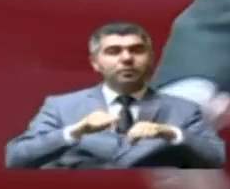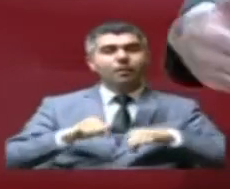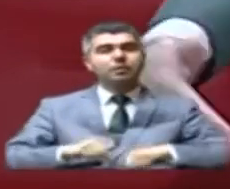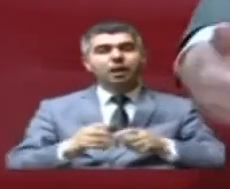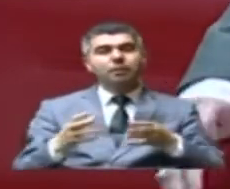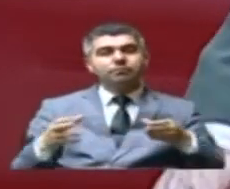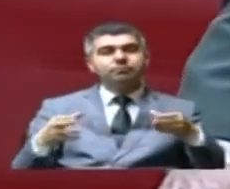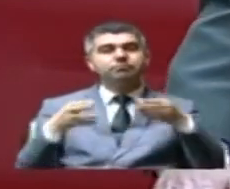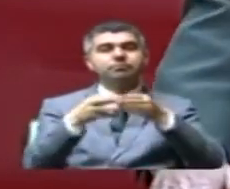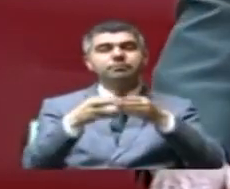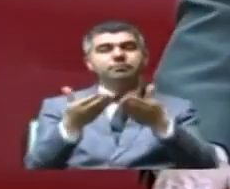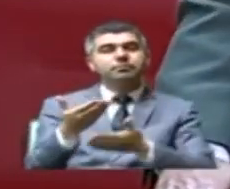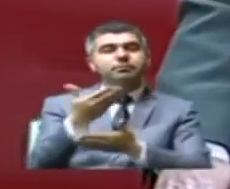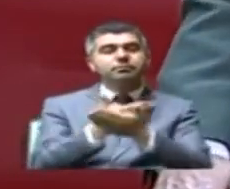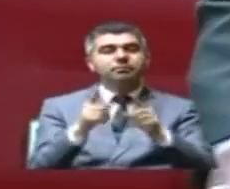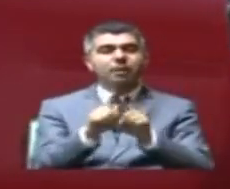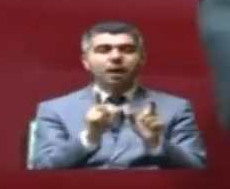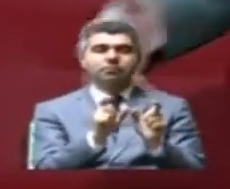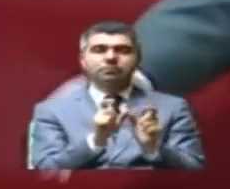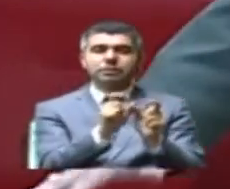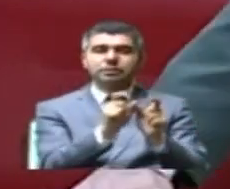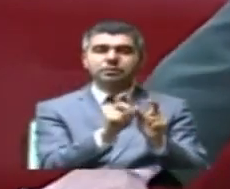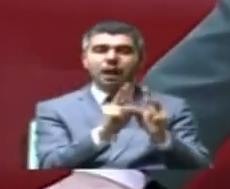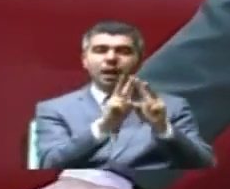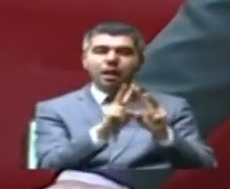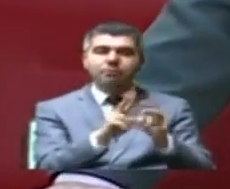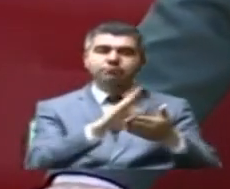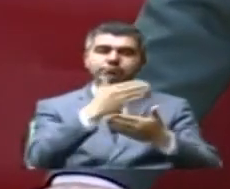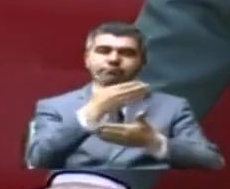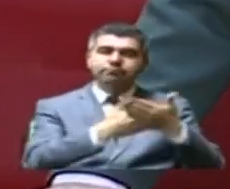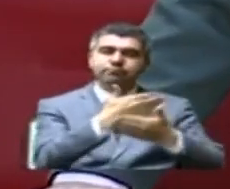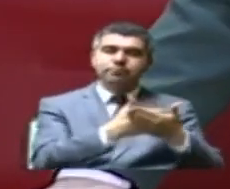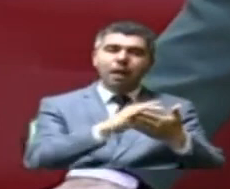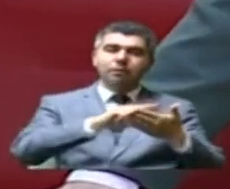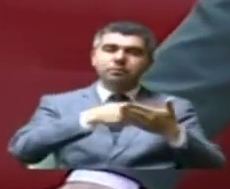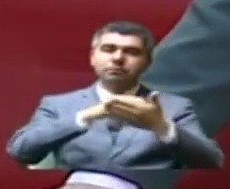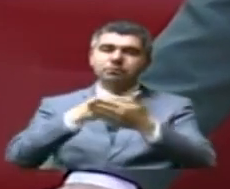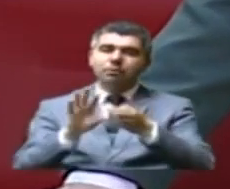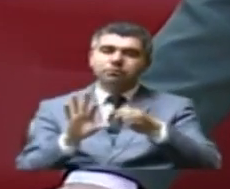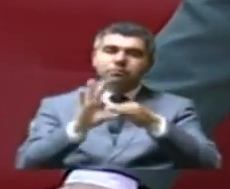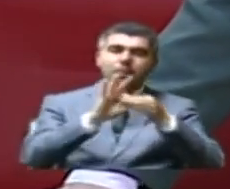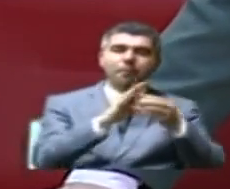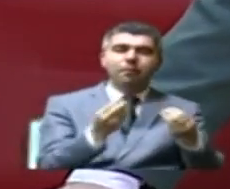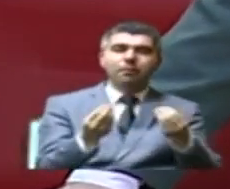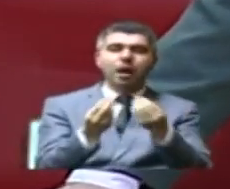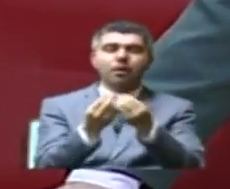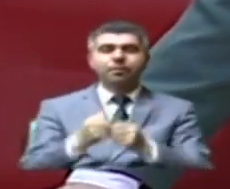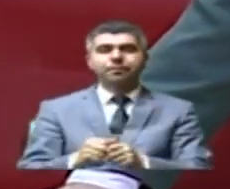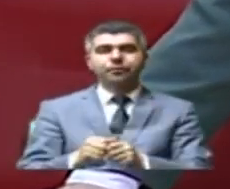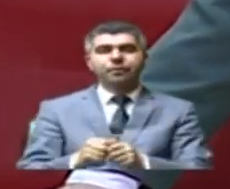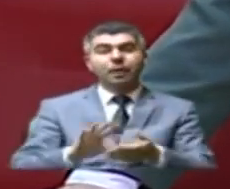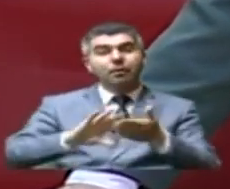هو تيكون في اطار المتابعه ولكن ايضا في اطار عقد الاتفاقيات والشركات لا يمكن ان